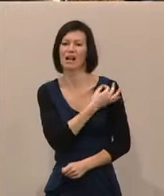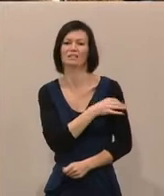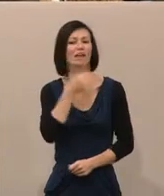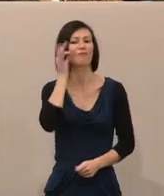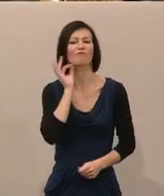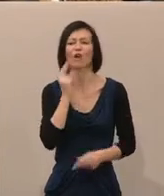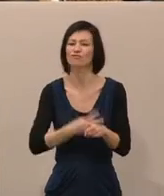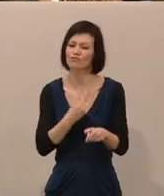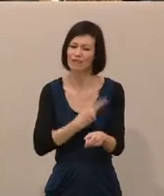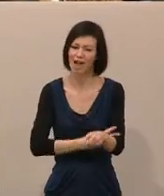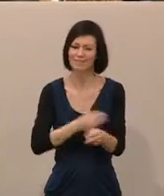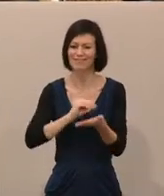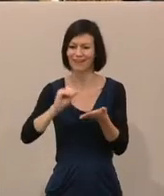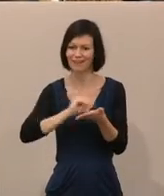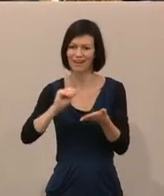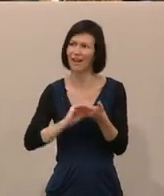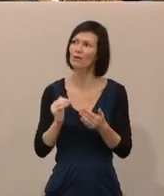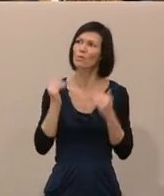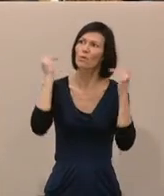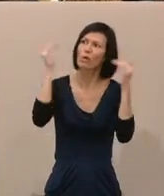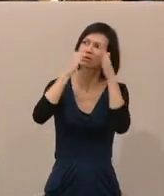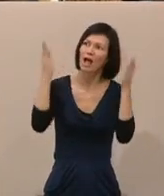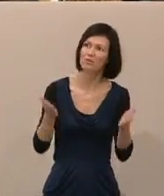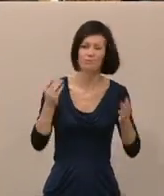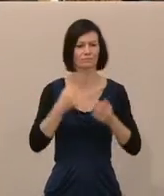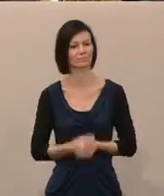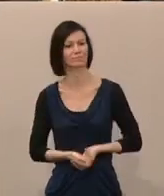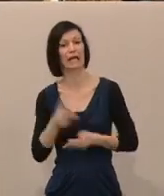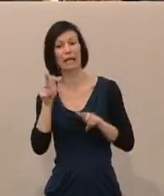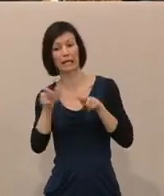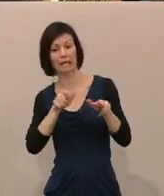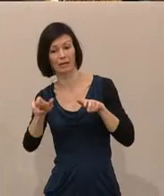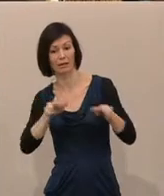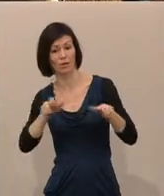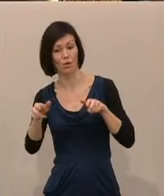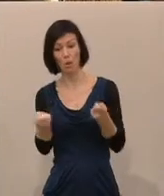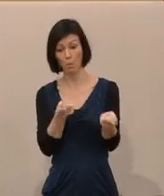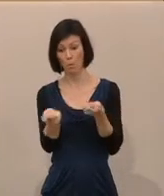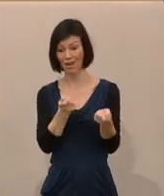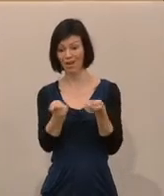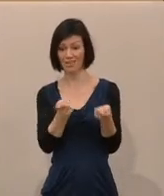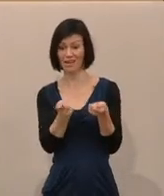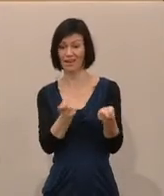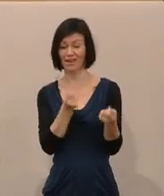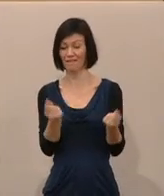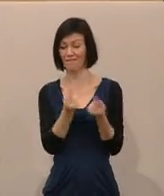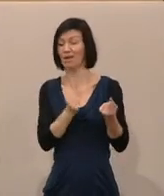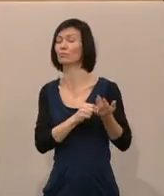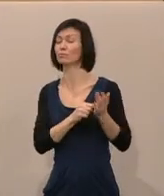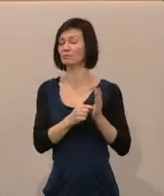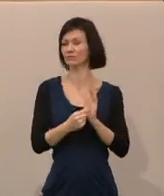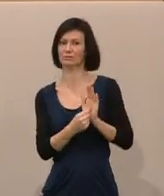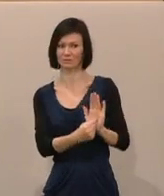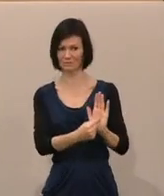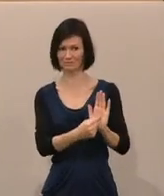Haus. Ja, die Inszenierung der Politik der Regierung ist gut. Aber die Inszenierung